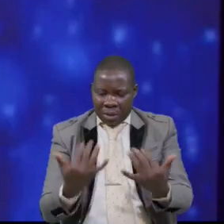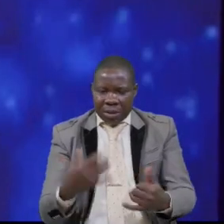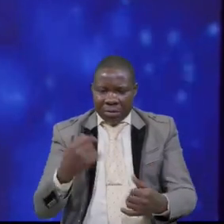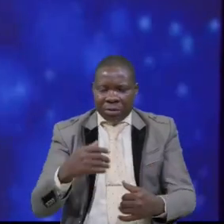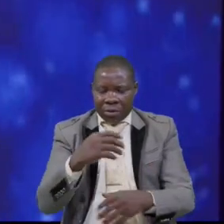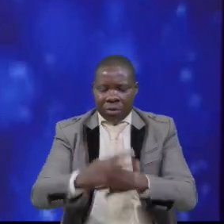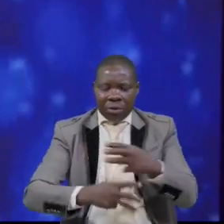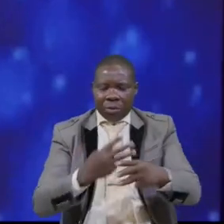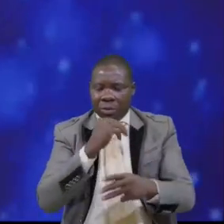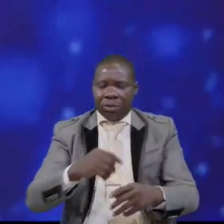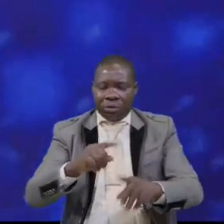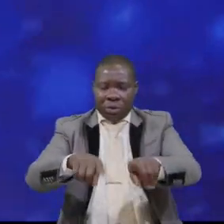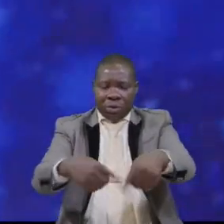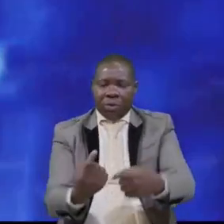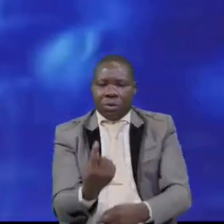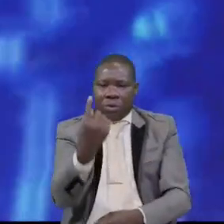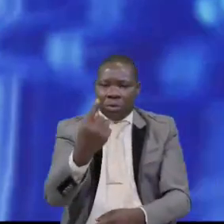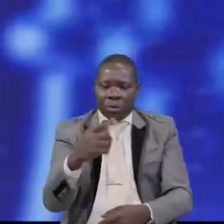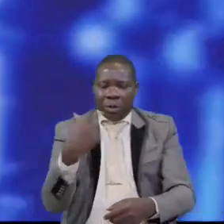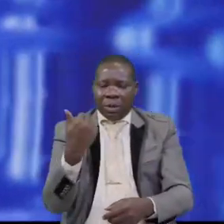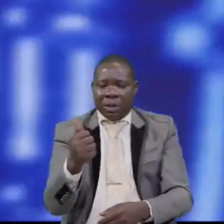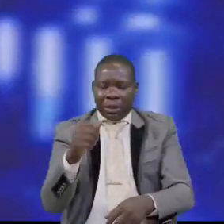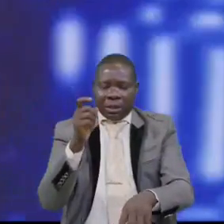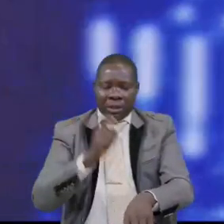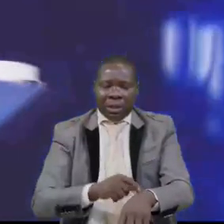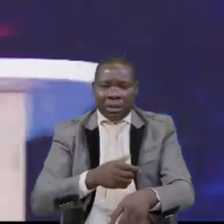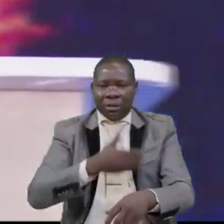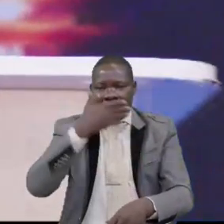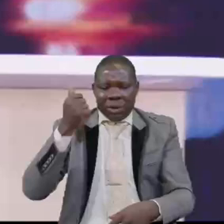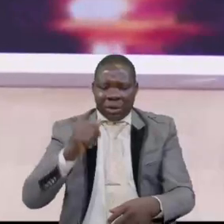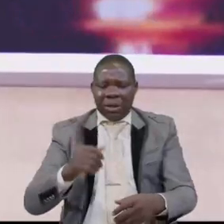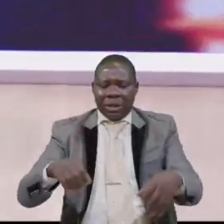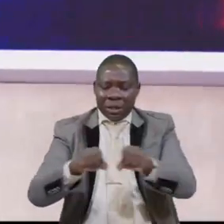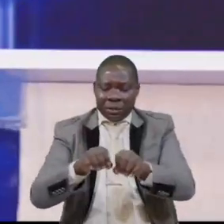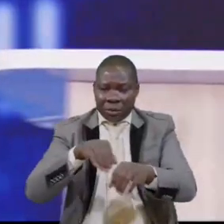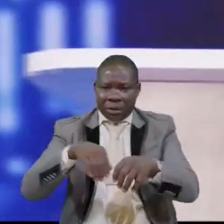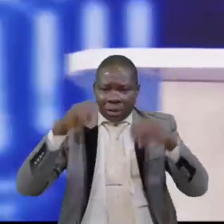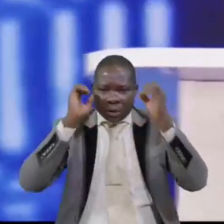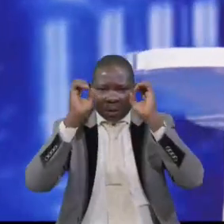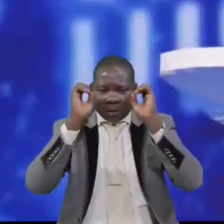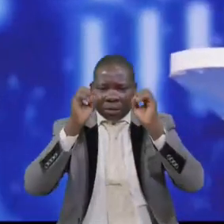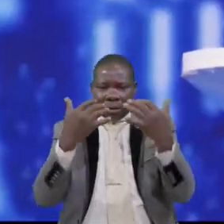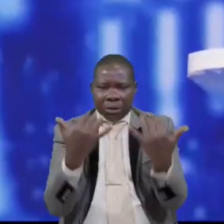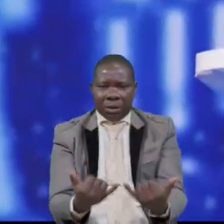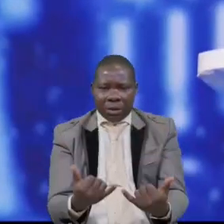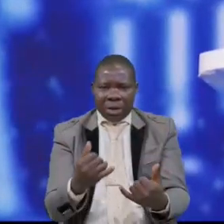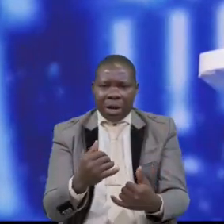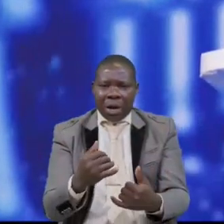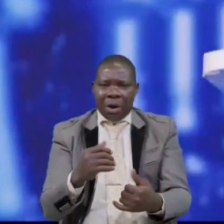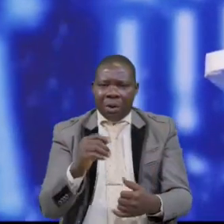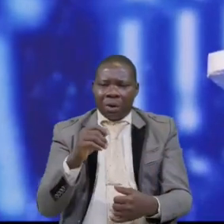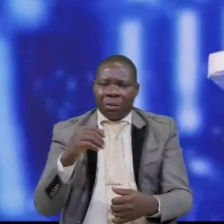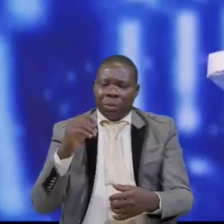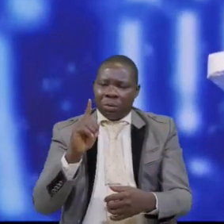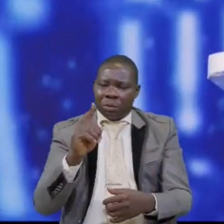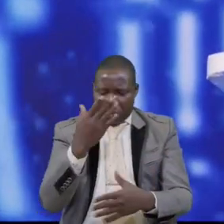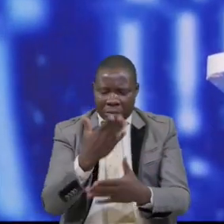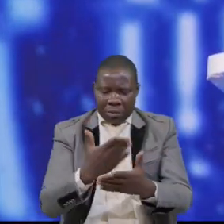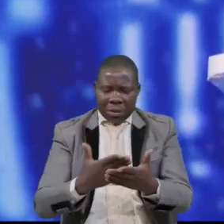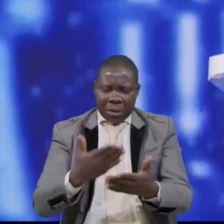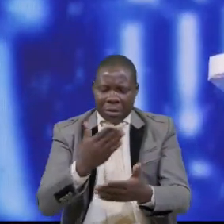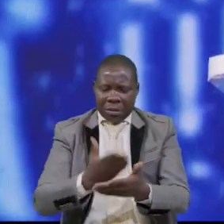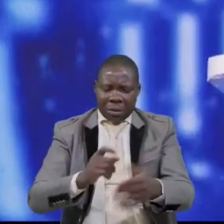développer 10 fois meilleur. Tout ce que même dans le système éducatif, quand j'étais enseignant, on utilisait la clé pour